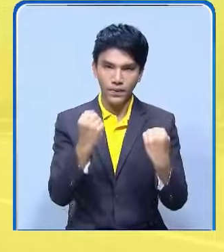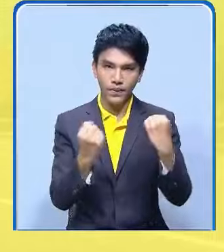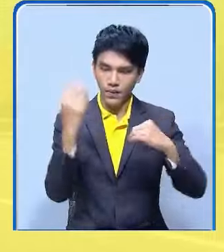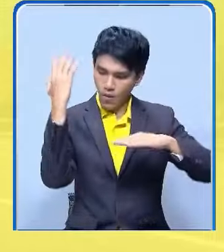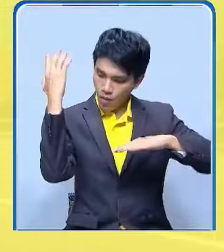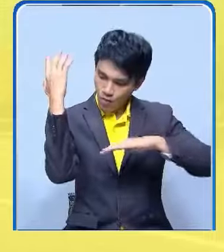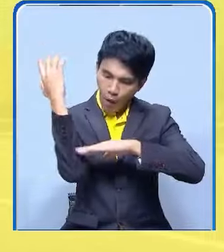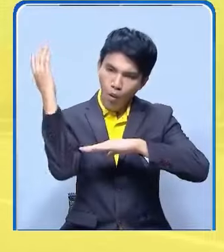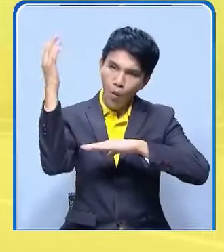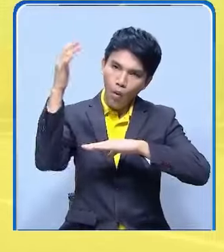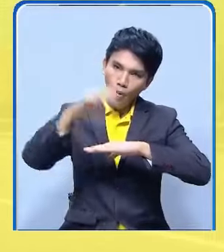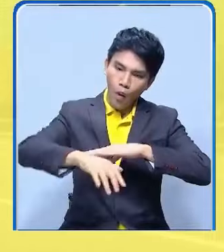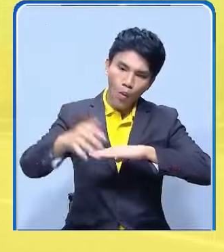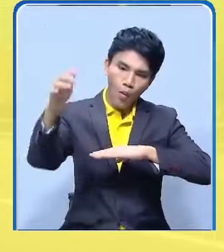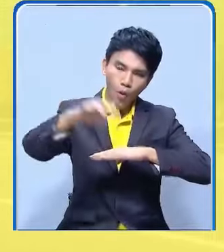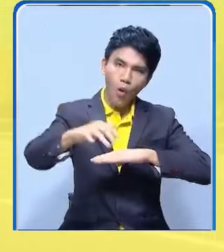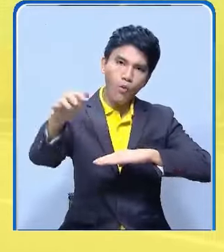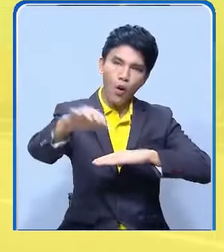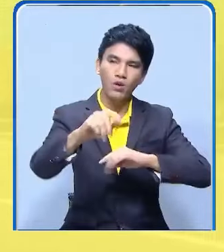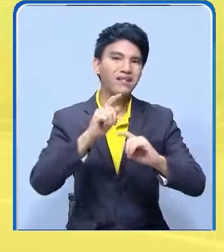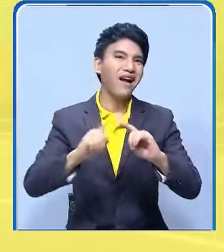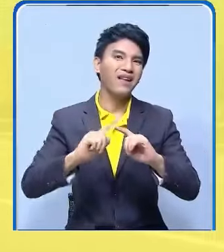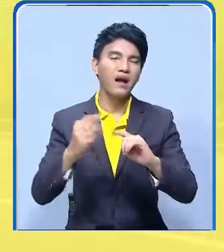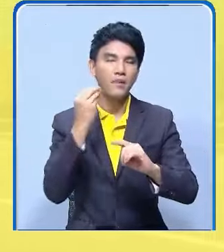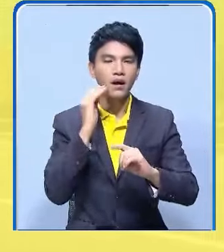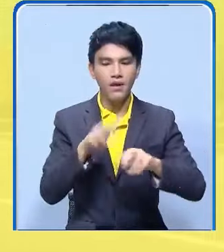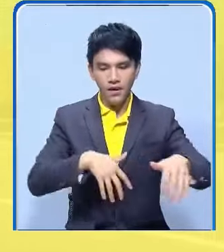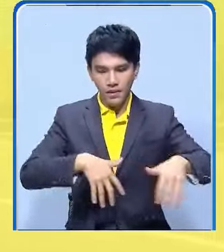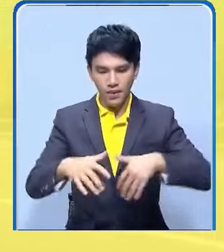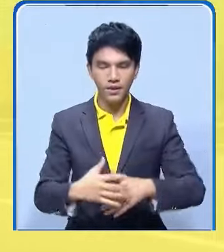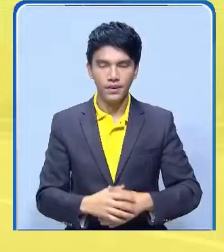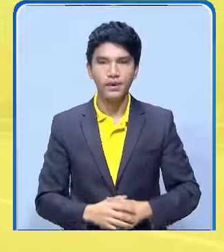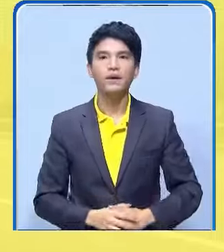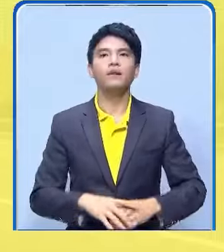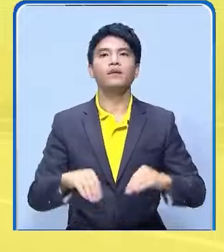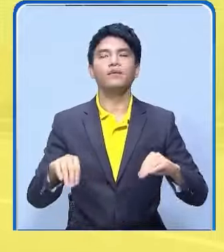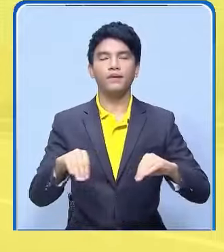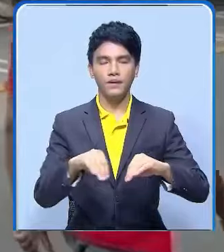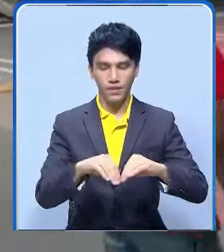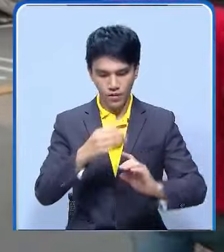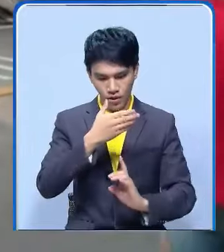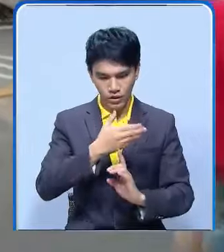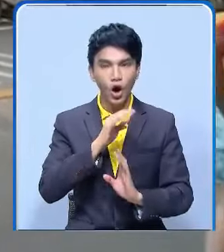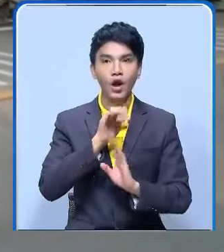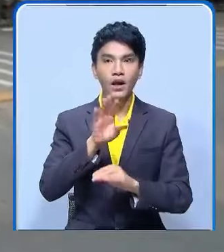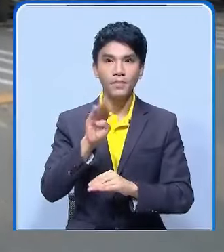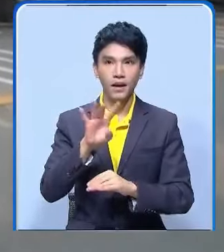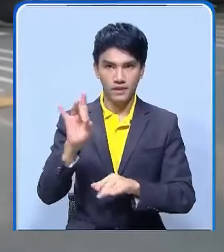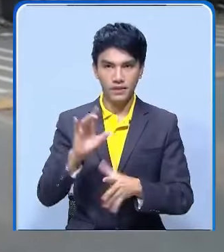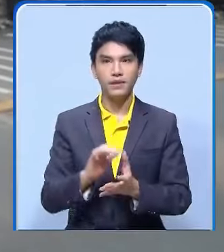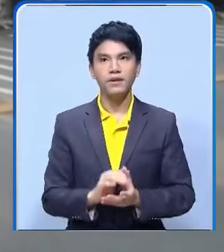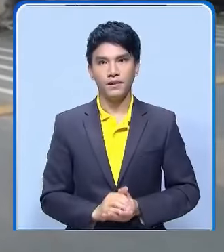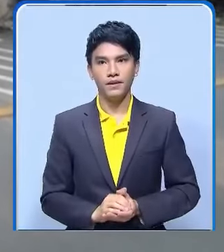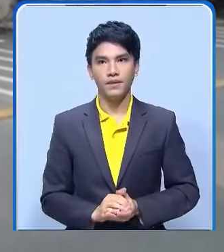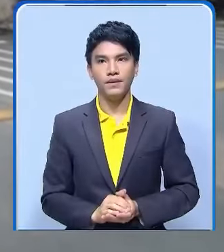าหักโค่นทับหลังคารถด้วยบ้านเรือนประชาชนด้วยที่อยู่ใกล้ๆกับจุดเกิดเหตุในซอยลาดพร้าว48แขว